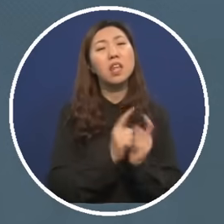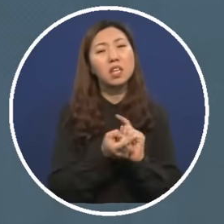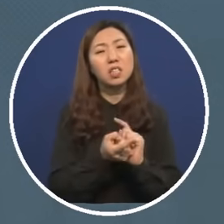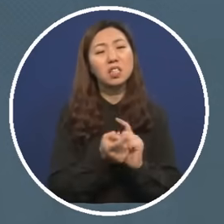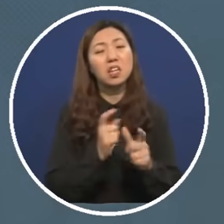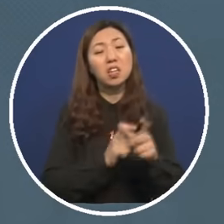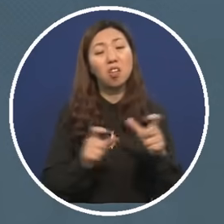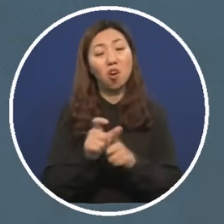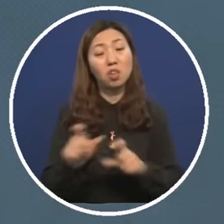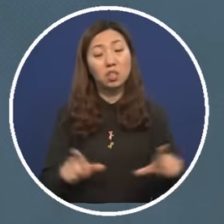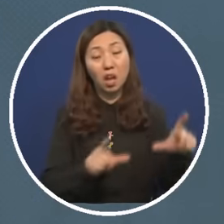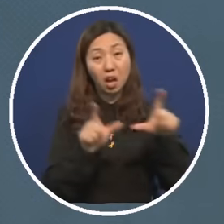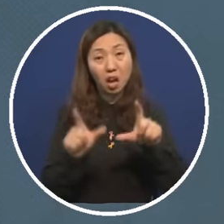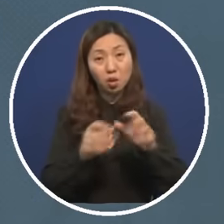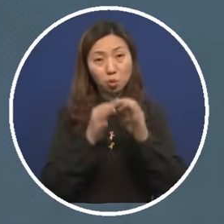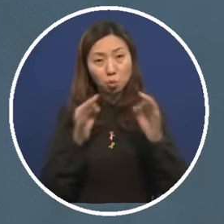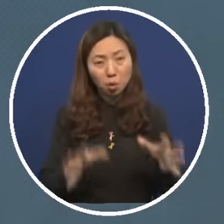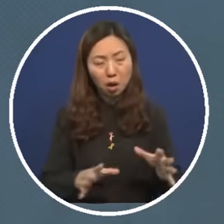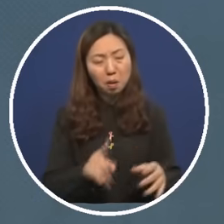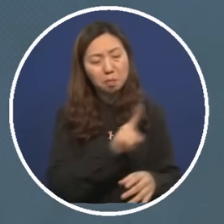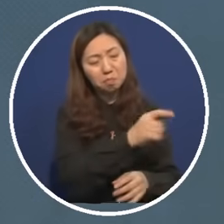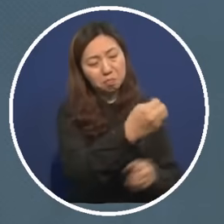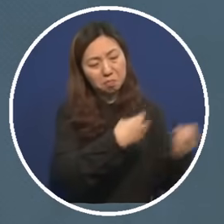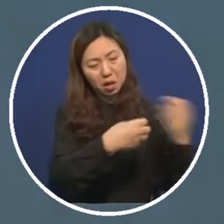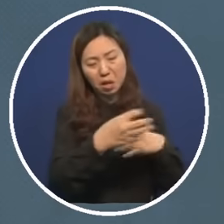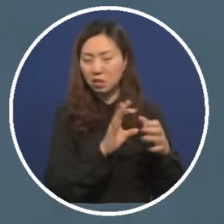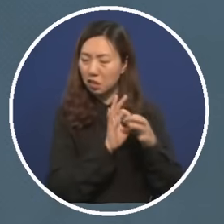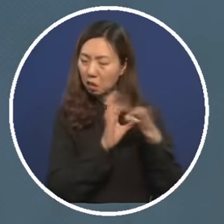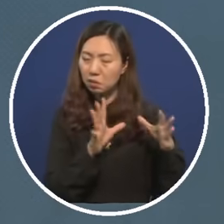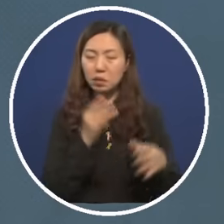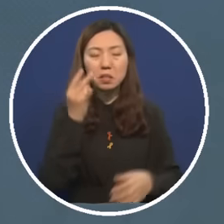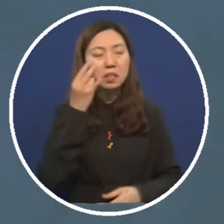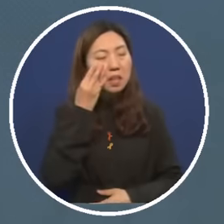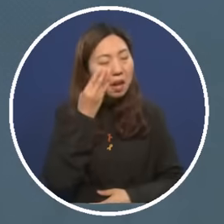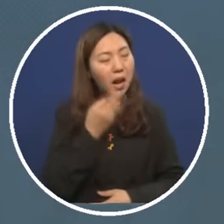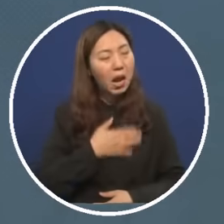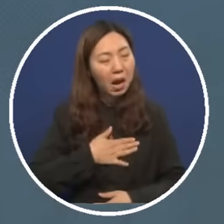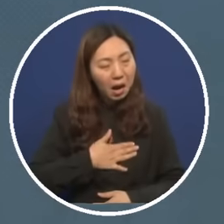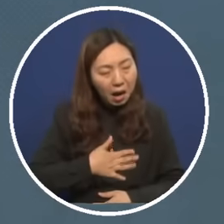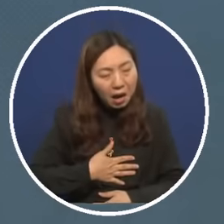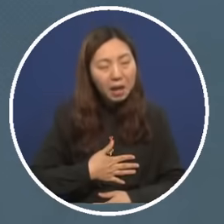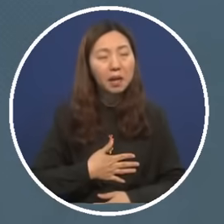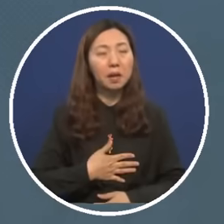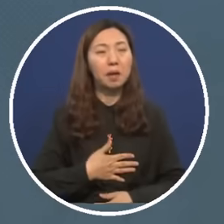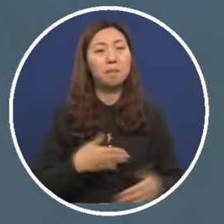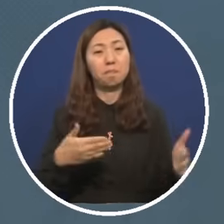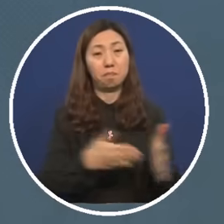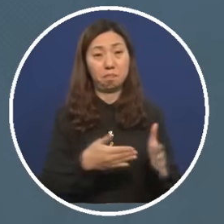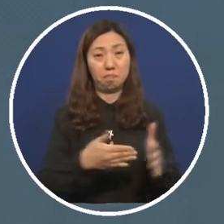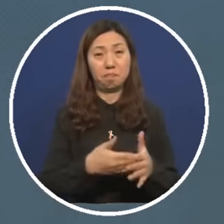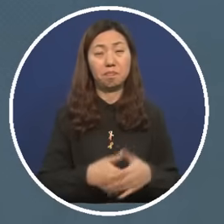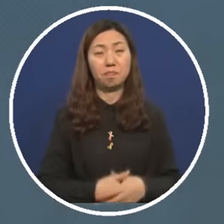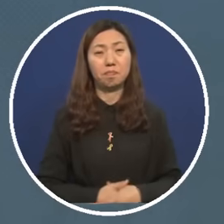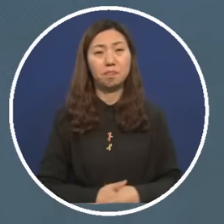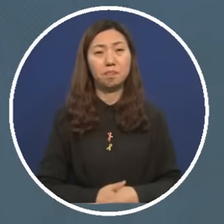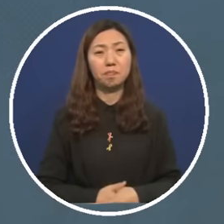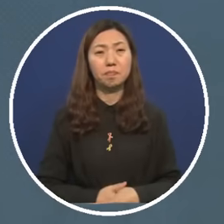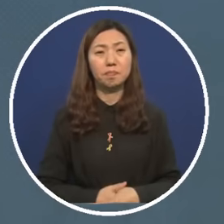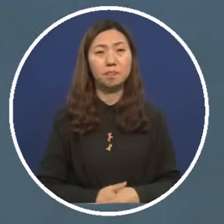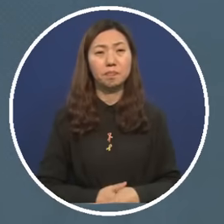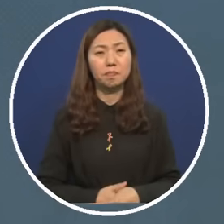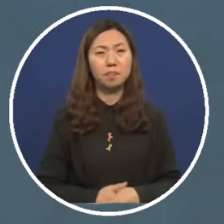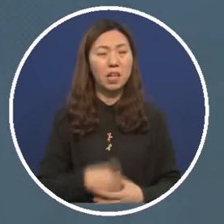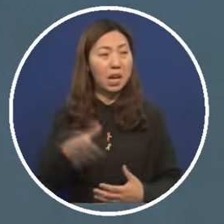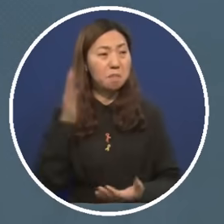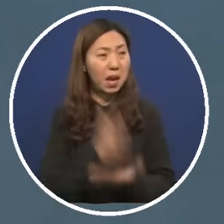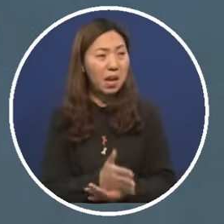자기가 어떤 말을 하든 알겠습니다. 네. 이렇게만 하면 돼요. 나가지